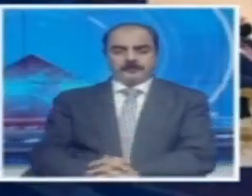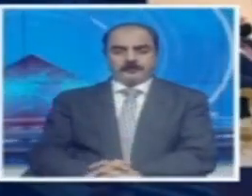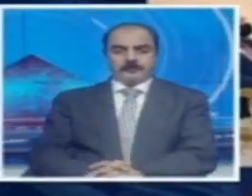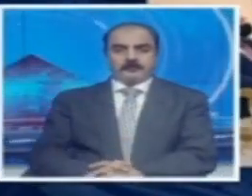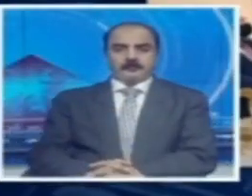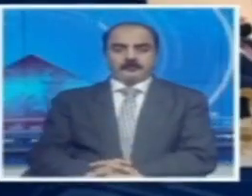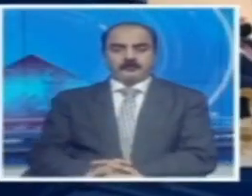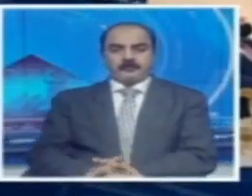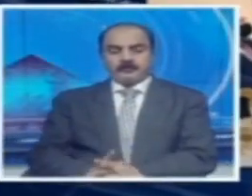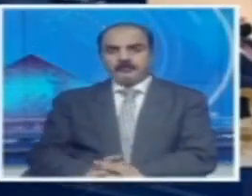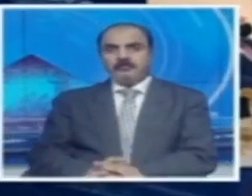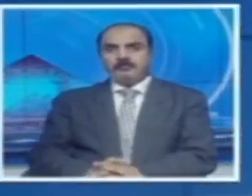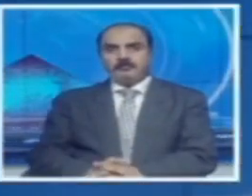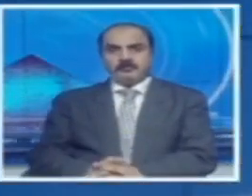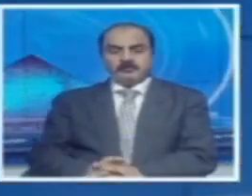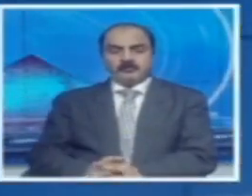الحدود.